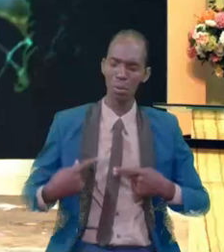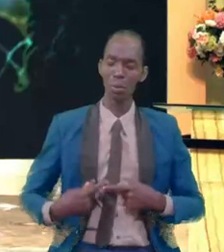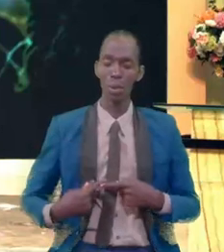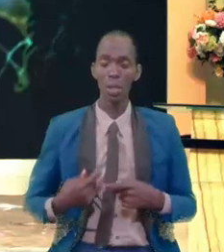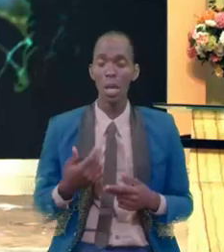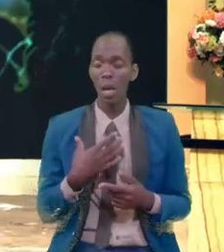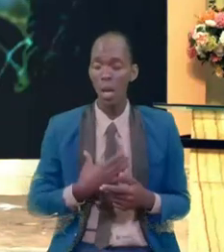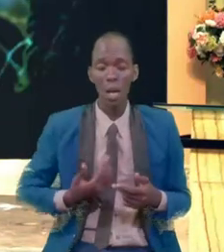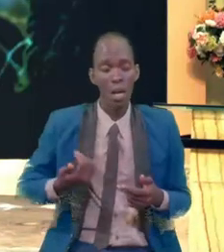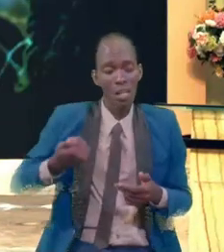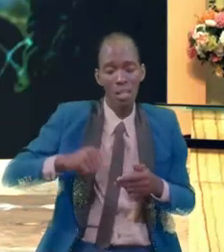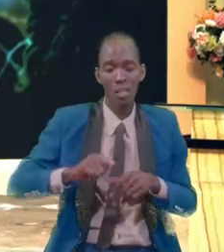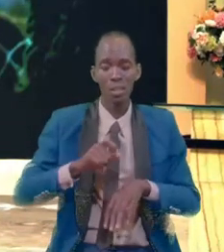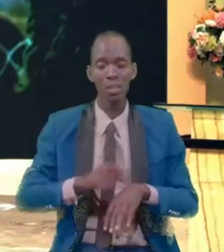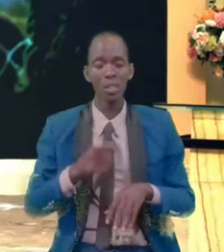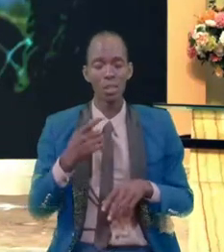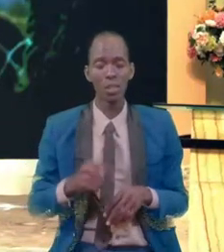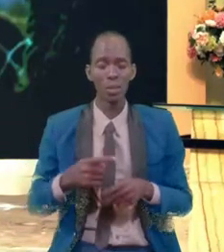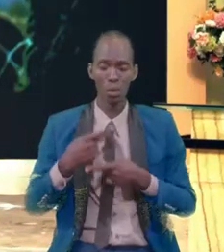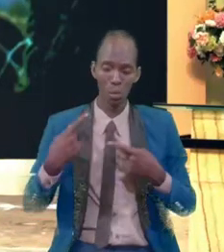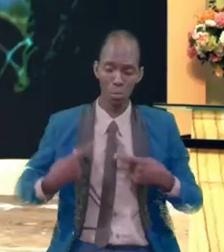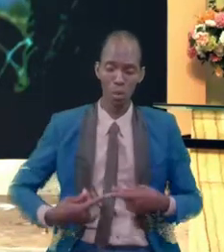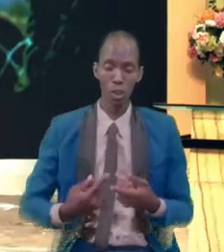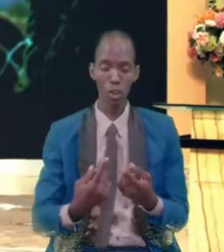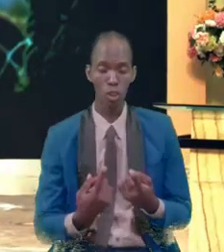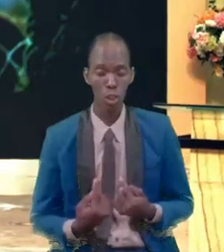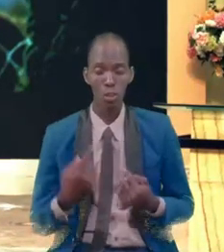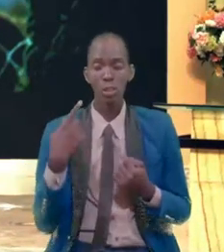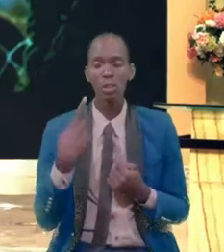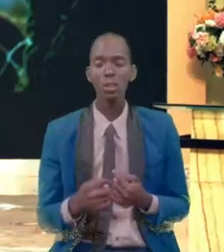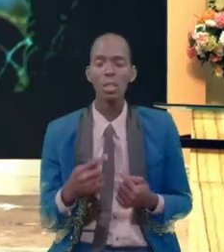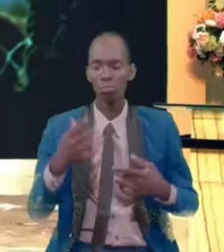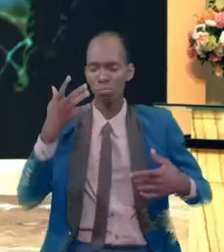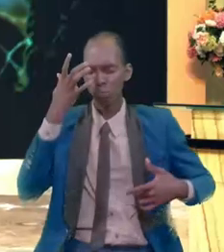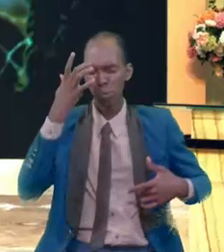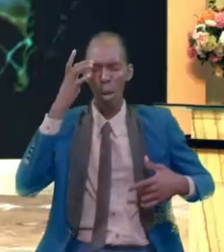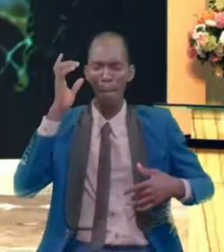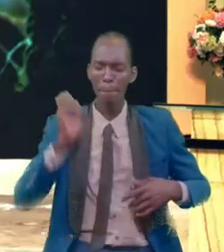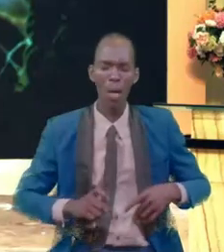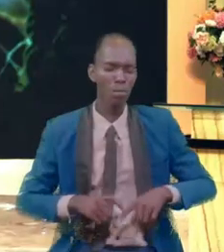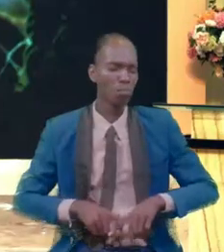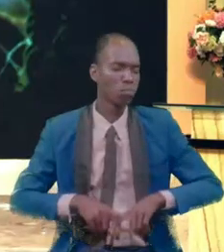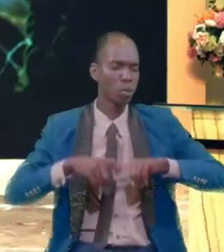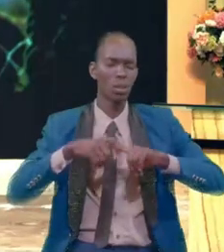sacrificateur. Et là où se présente le sacrificateur, la plaie doit s'arrêter.